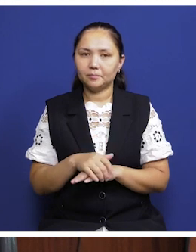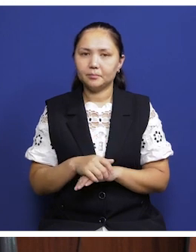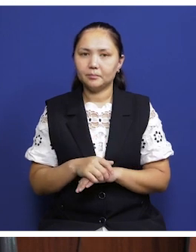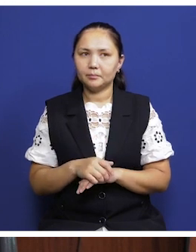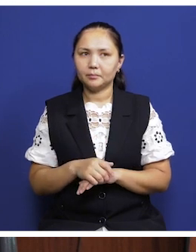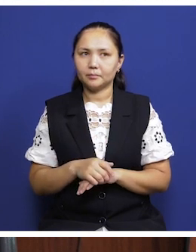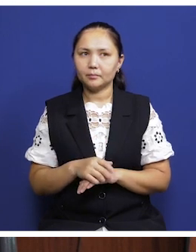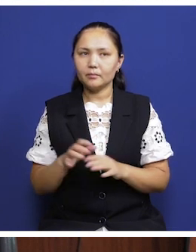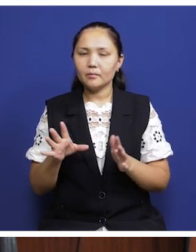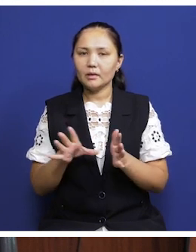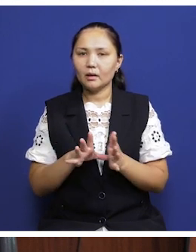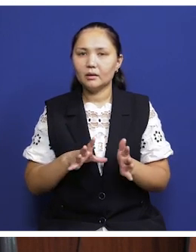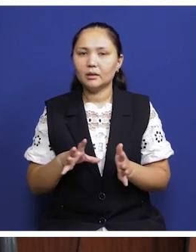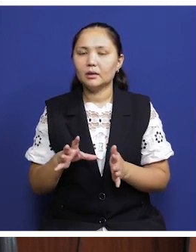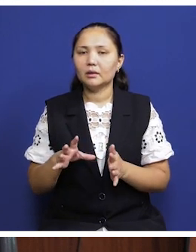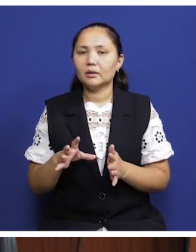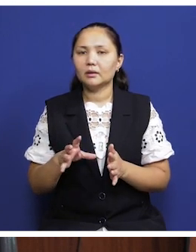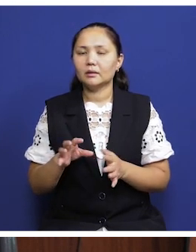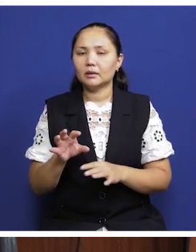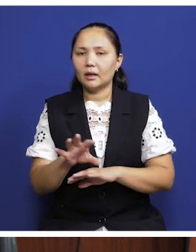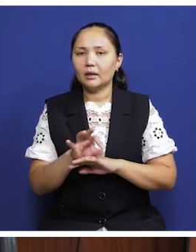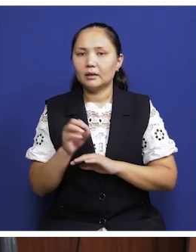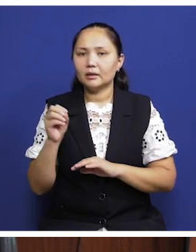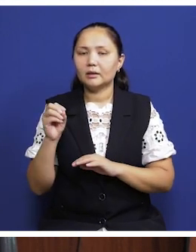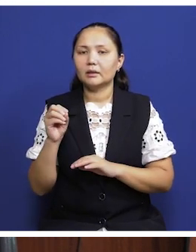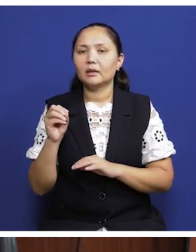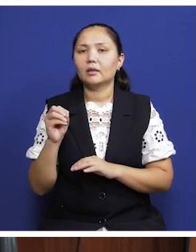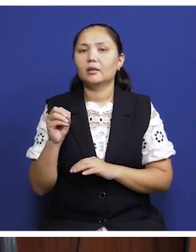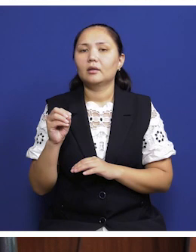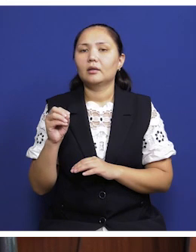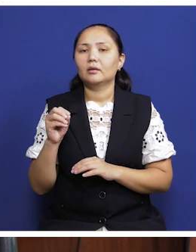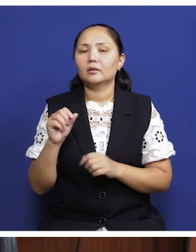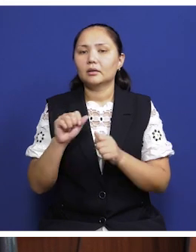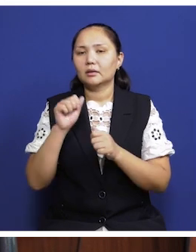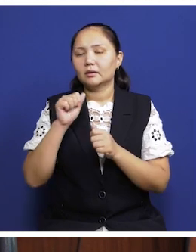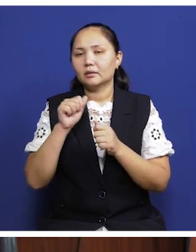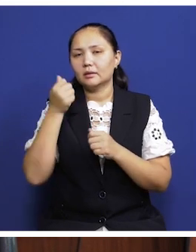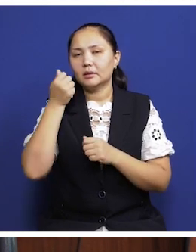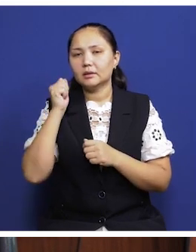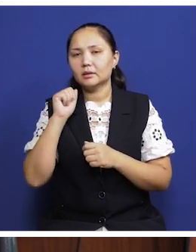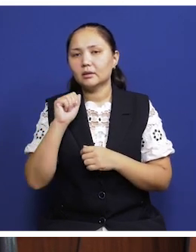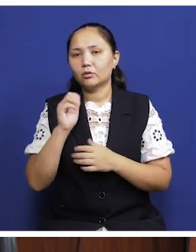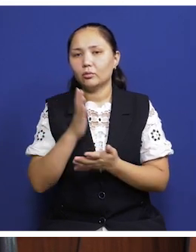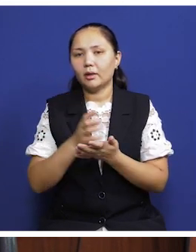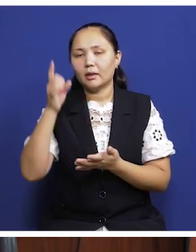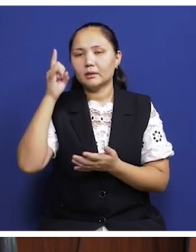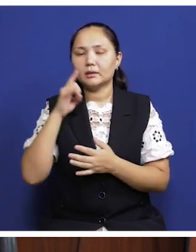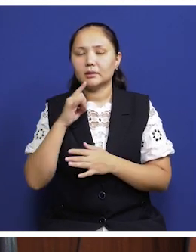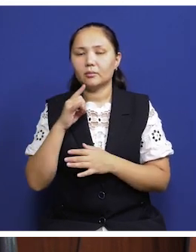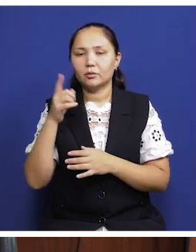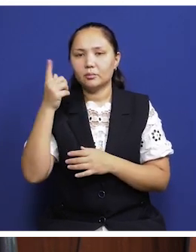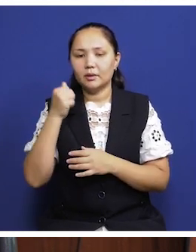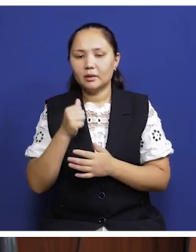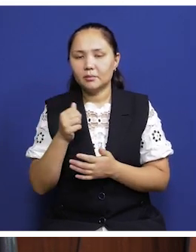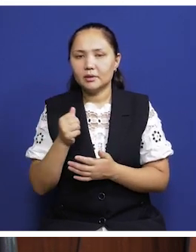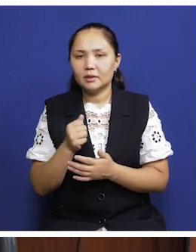мынау электр энергиясын тасымалдаушы бағаналардың тозуы бұл енді бұл Қазақстан бойынша белгілі. Соның ішінде мынау енді